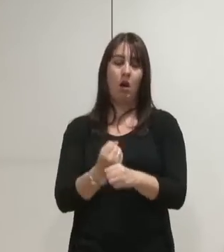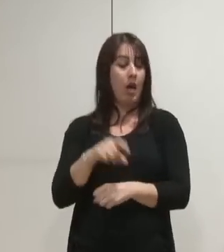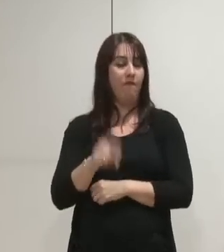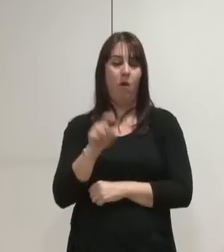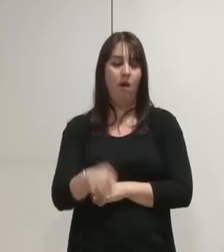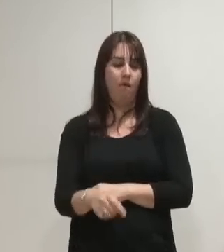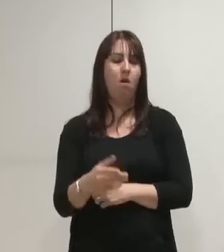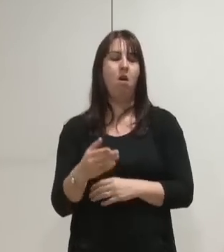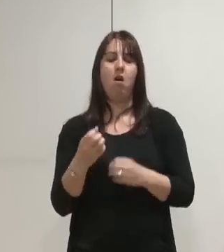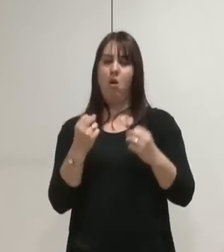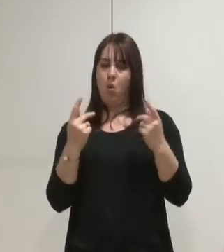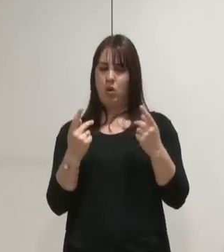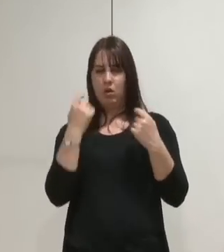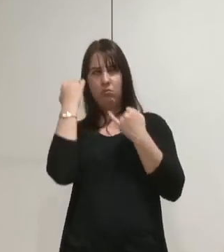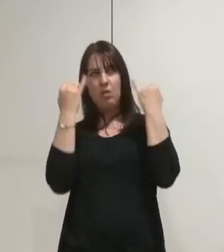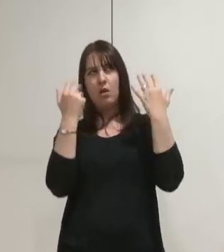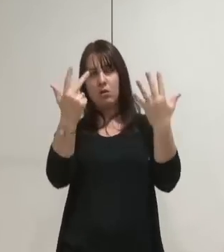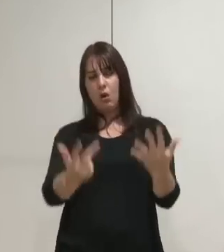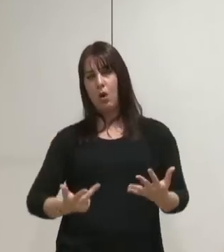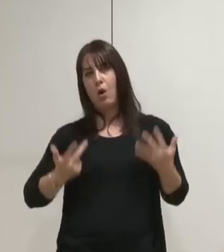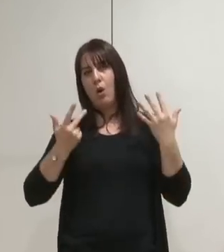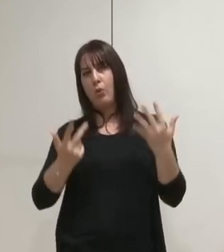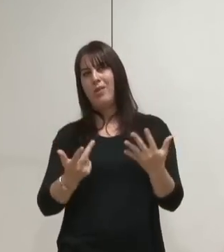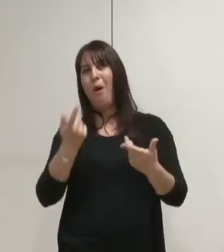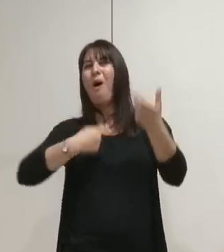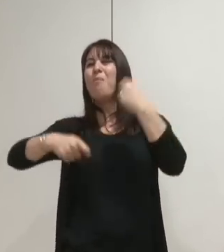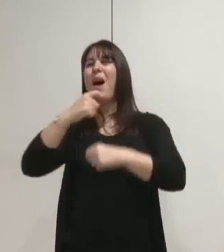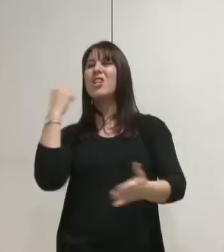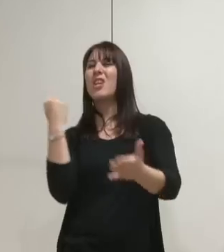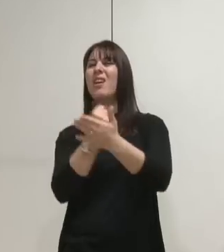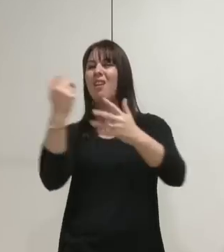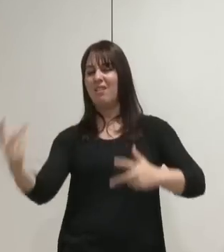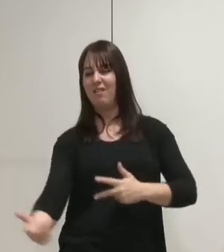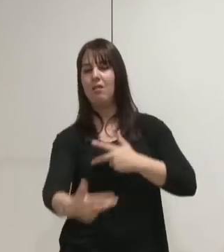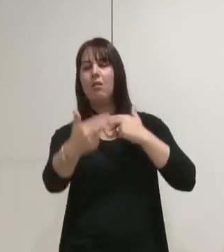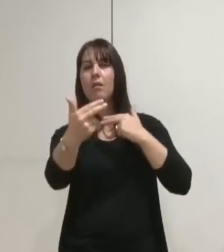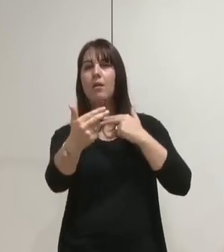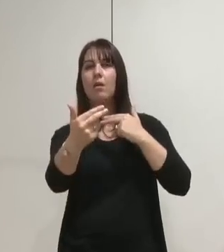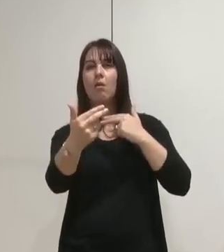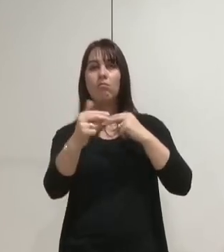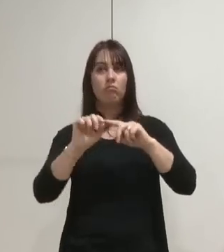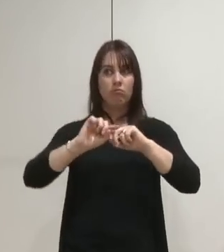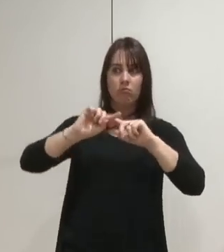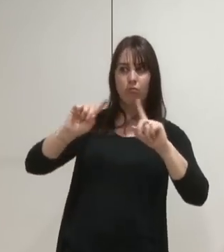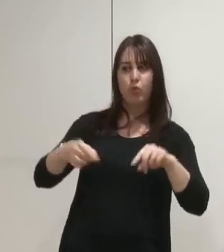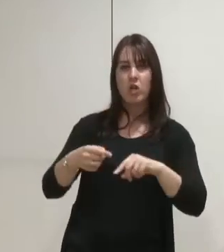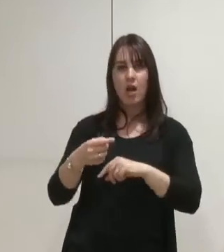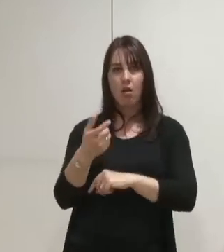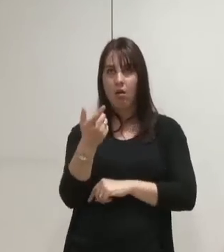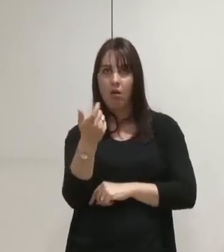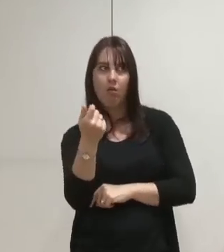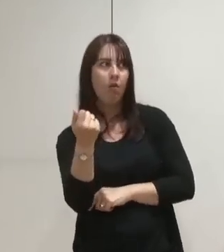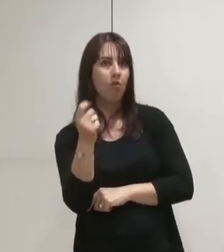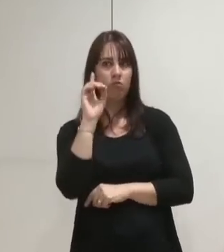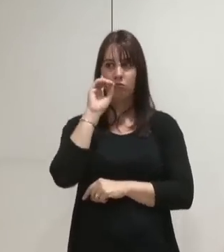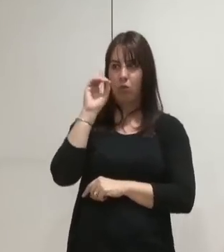question sur les 8 ans de l'existence du marché de l'impact budgétaire de cette montée